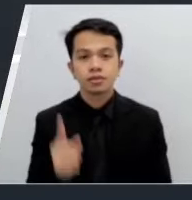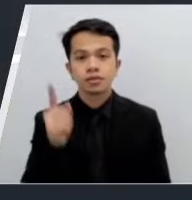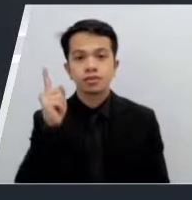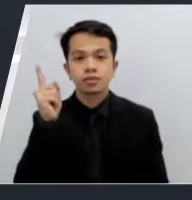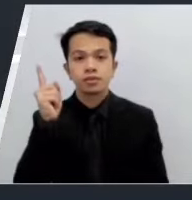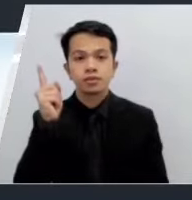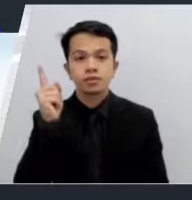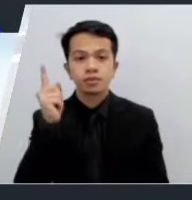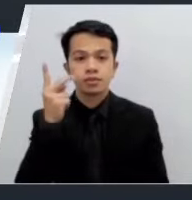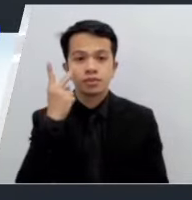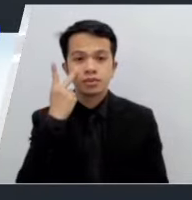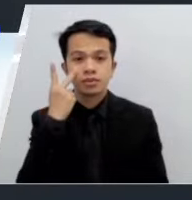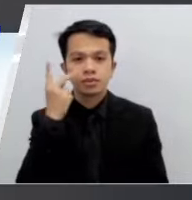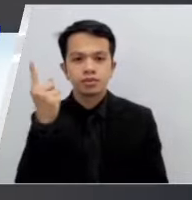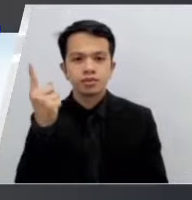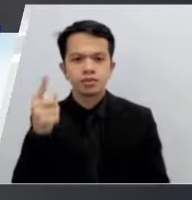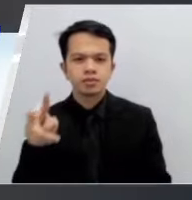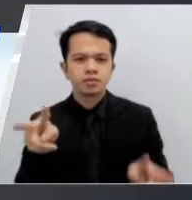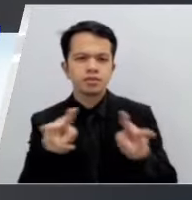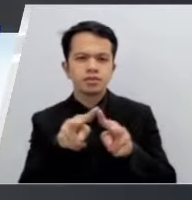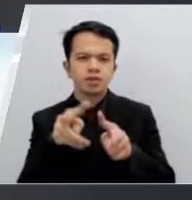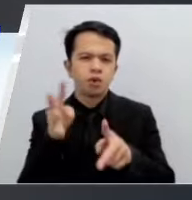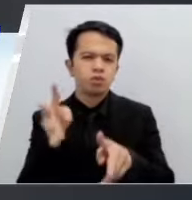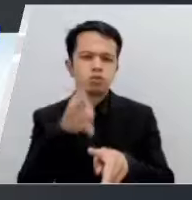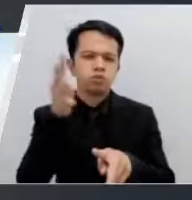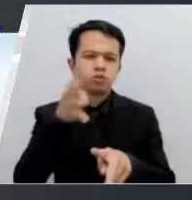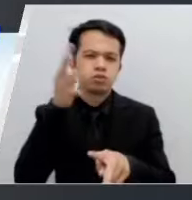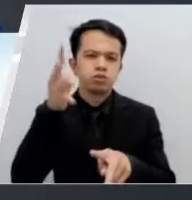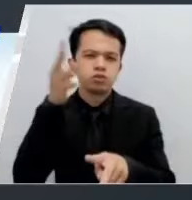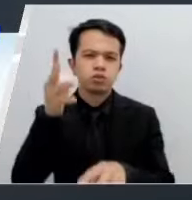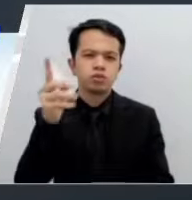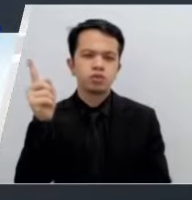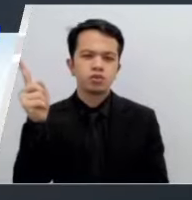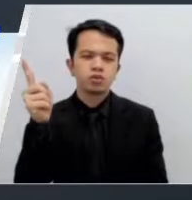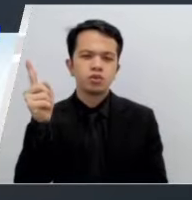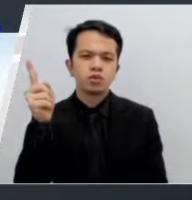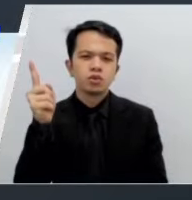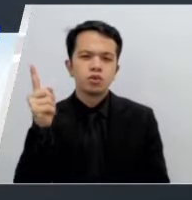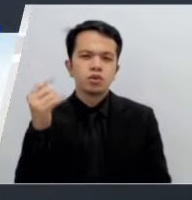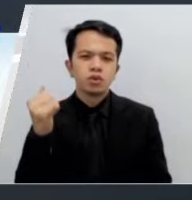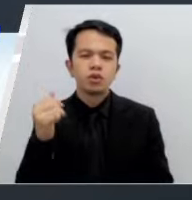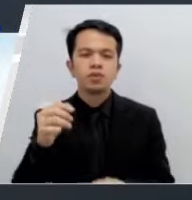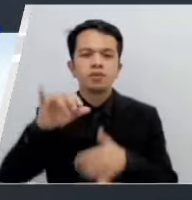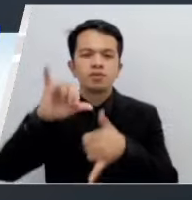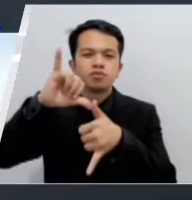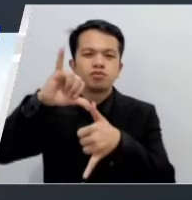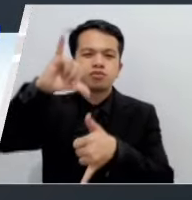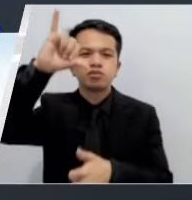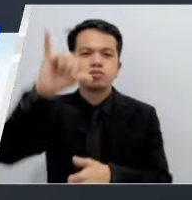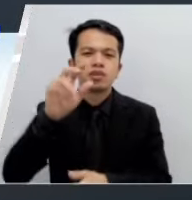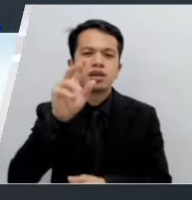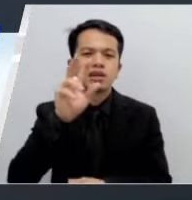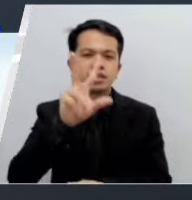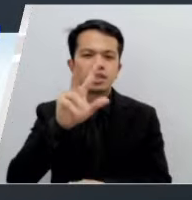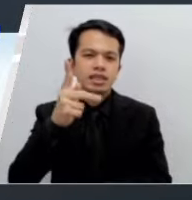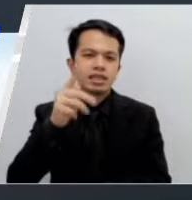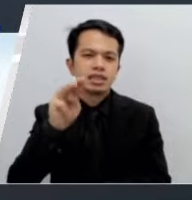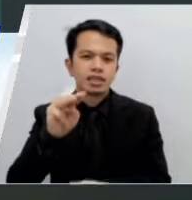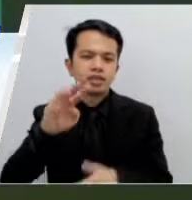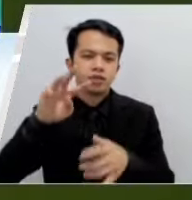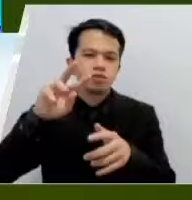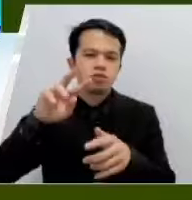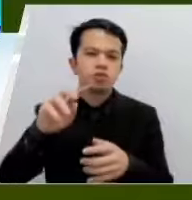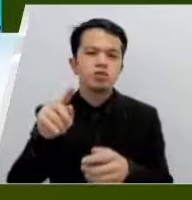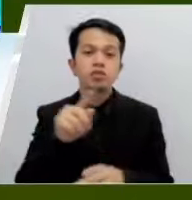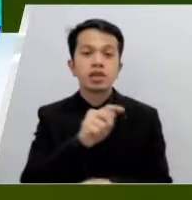Yung sumabog na. Aray, naput ako ang bulkan. Halos 3 kilometro ang taas na ibinugang usok o plume ng bulkang Taal